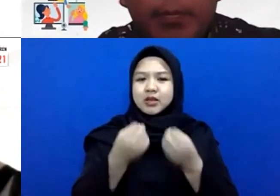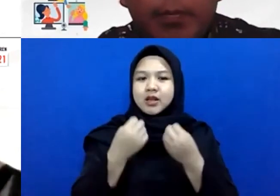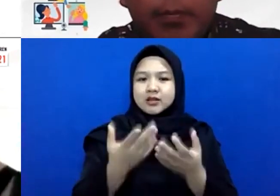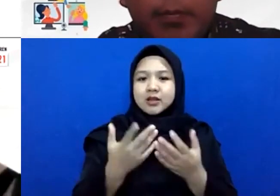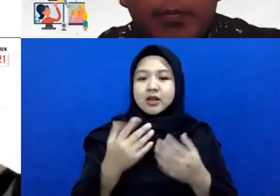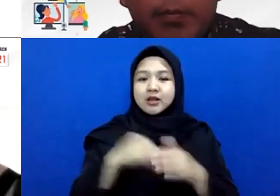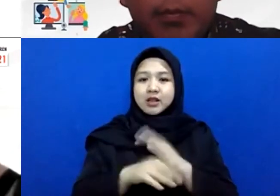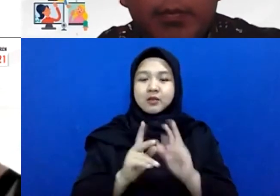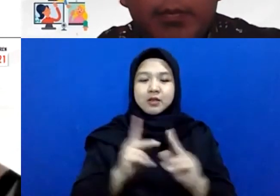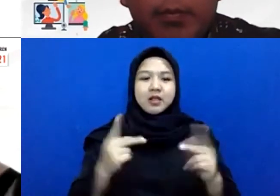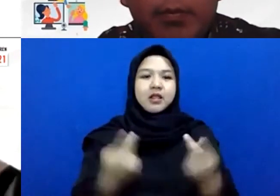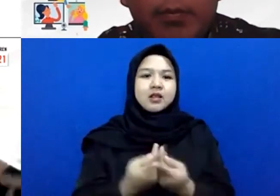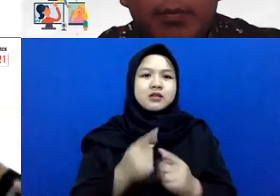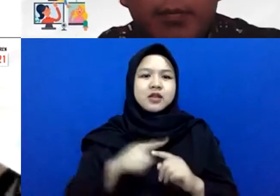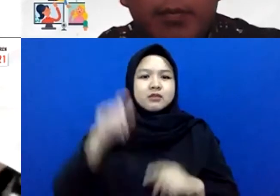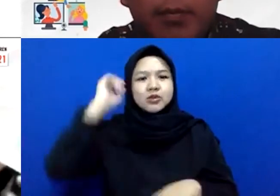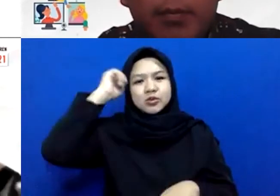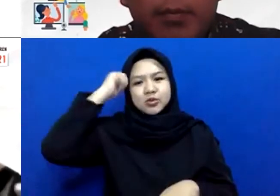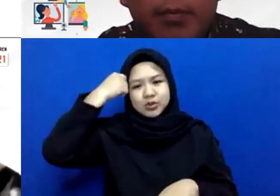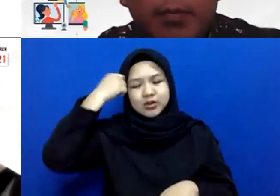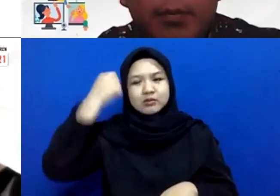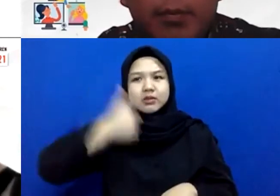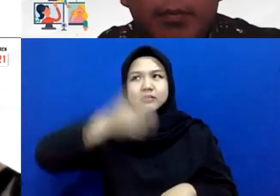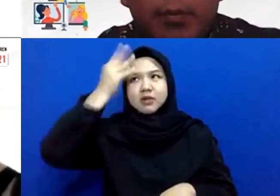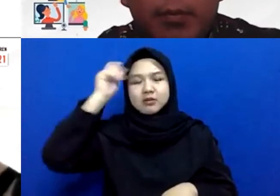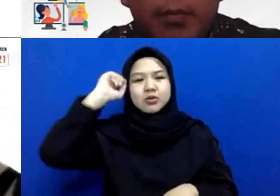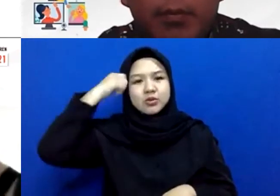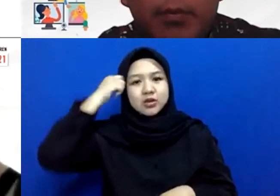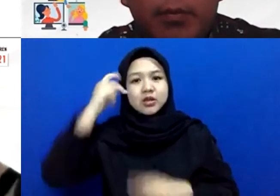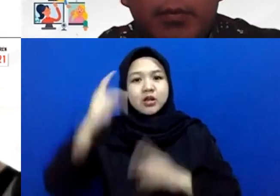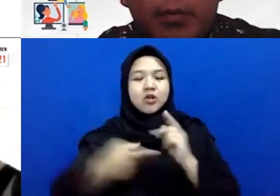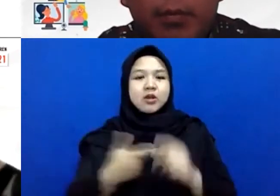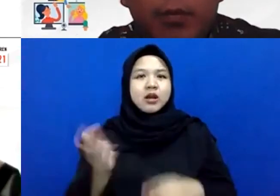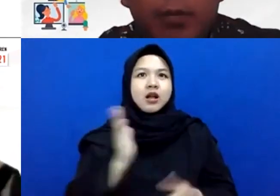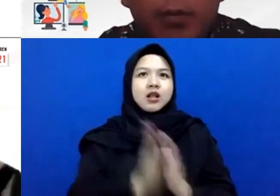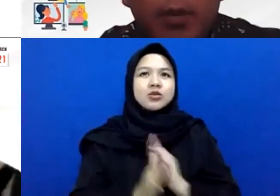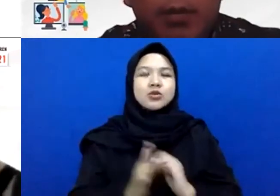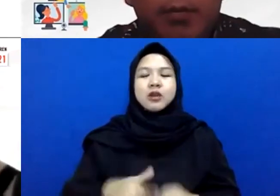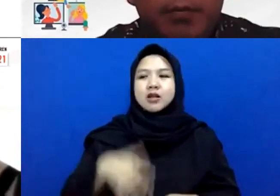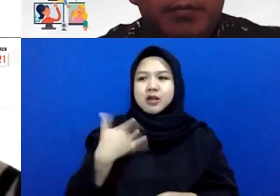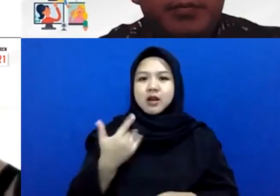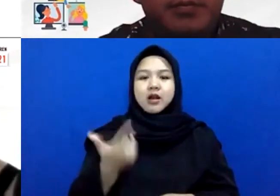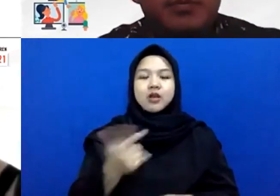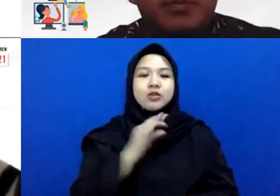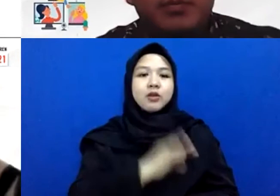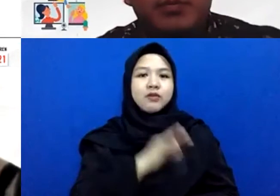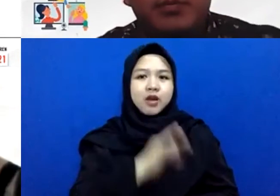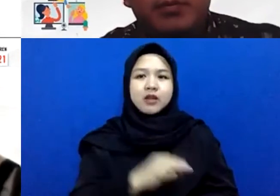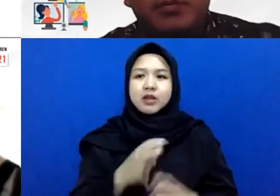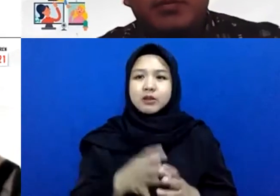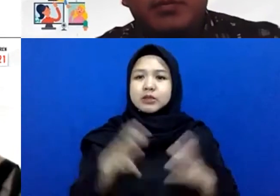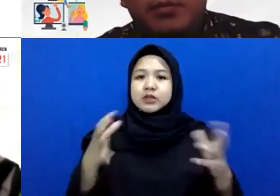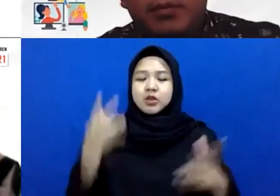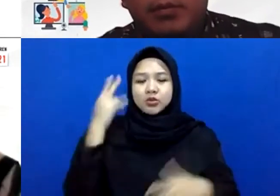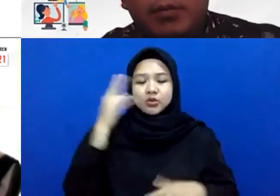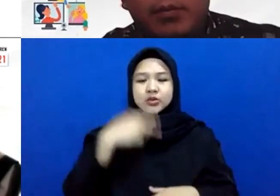tapi susah gitu untuk dicerna kalau mereka tidak merasakan langsung. Nah, ini manfaatnya sangat besar sekali bagi